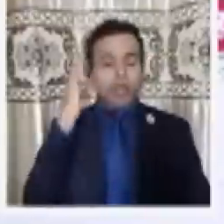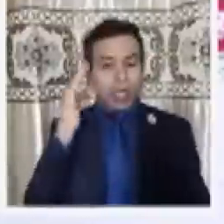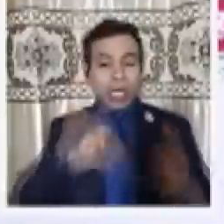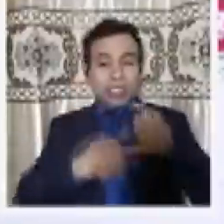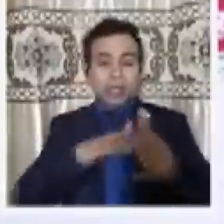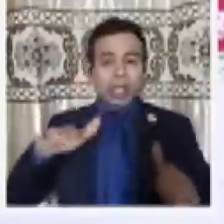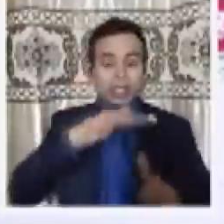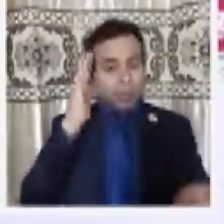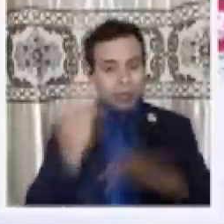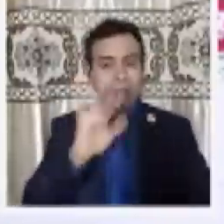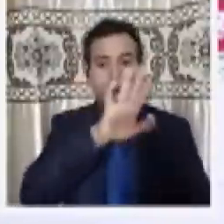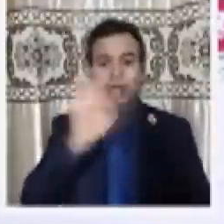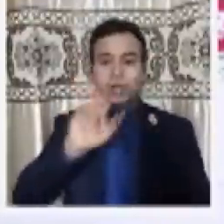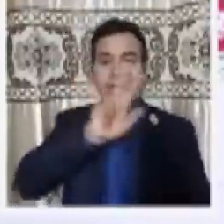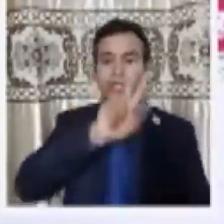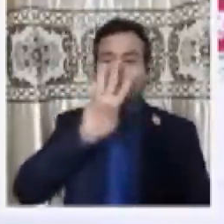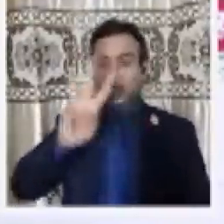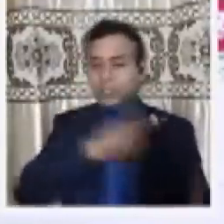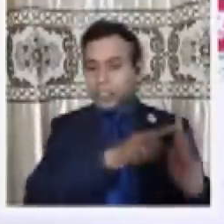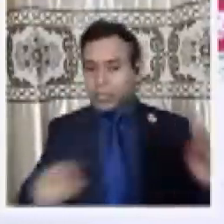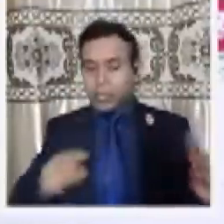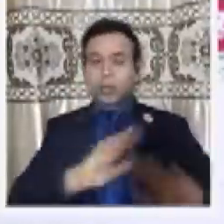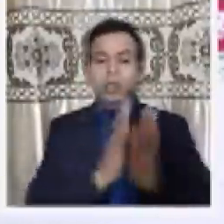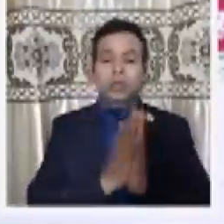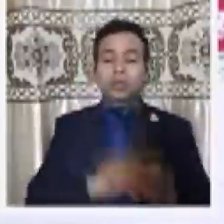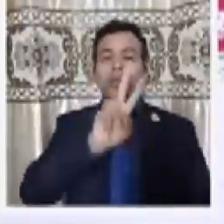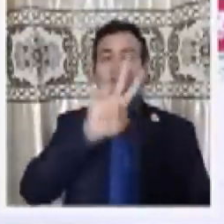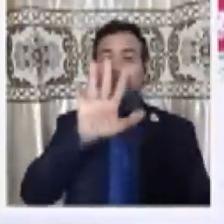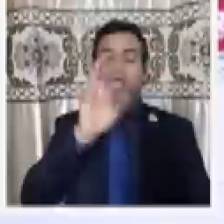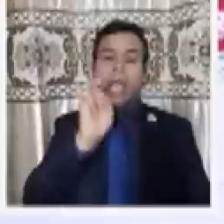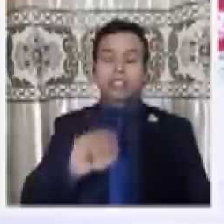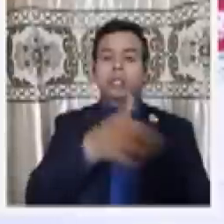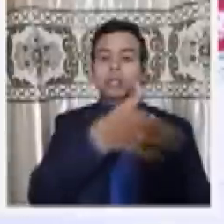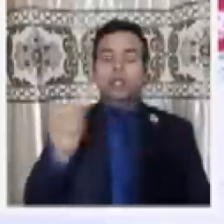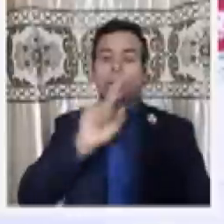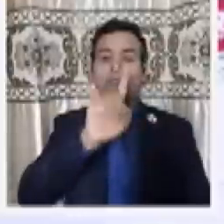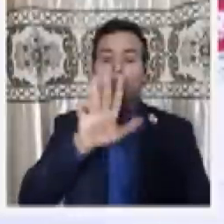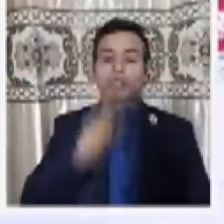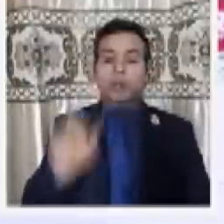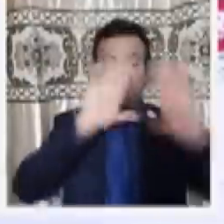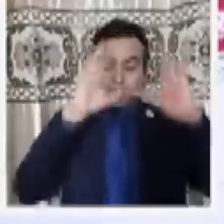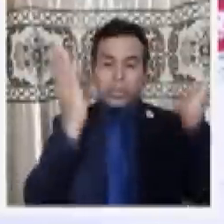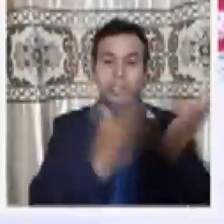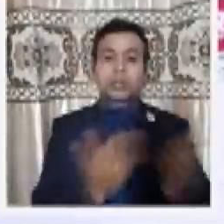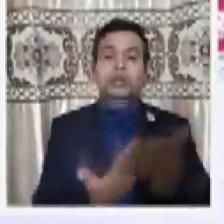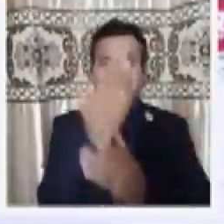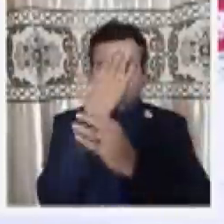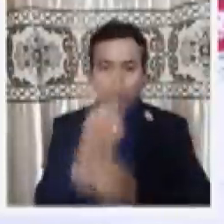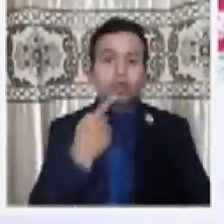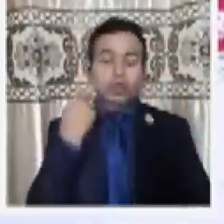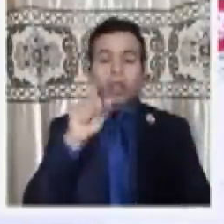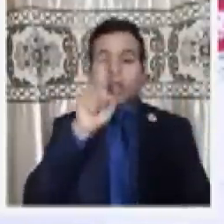974,389 জন। মৃত্যুবরণ করেছেন দক্ষিণ পূর্ব এশিয়ায় 24 ঘন্টায় 583 জন এবং এ পর্যন্ত